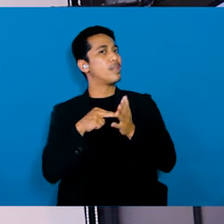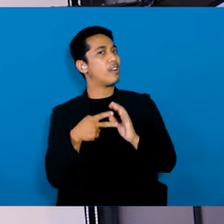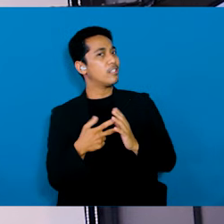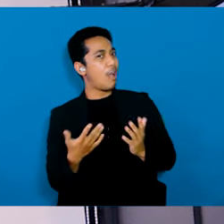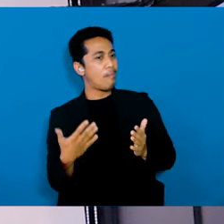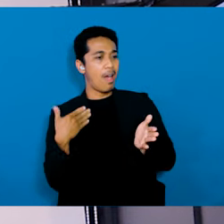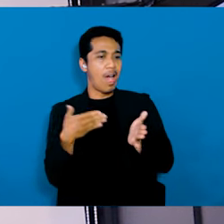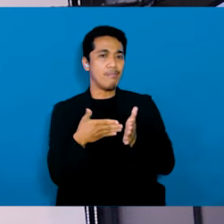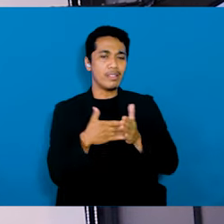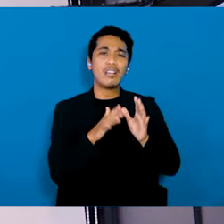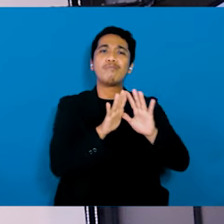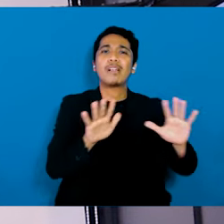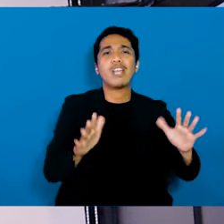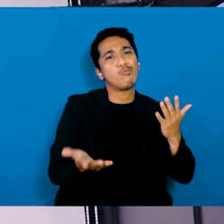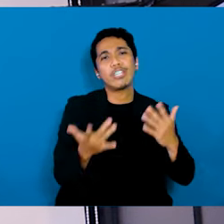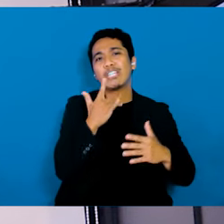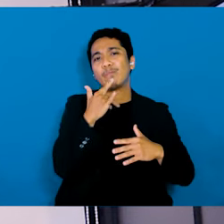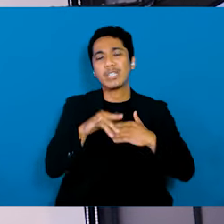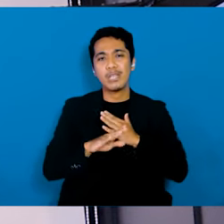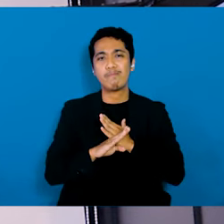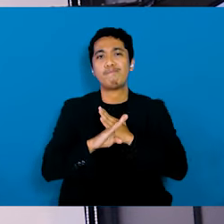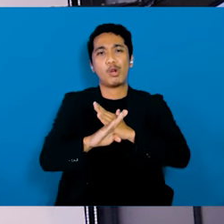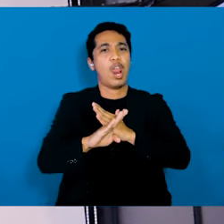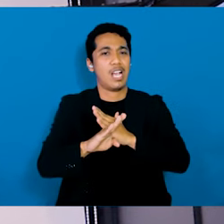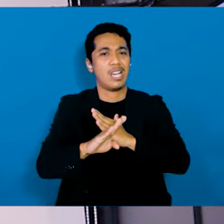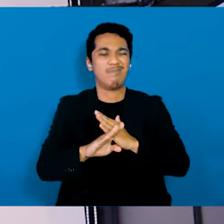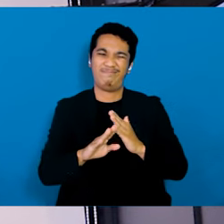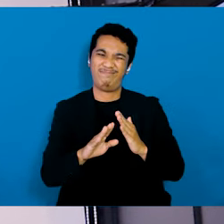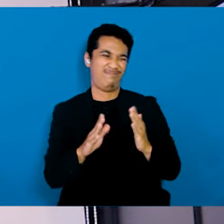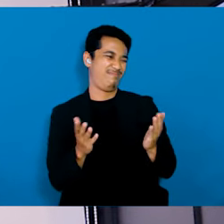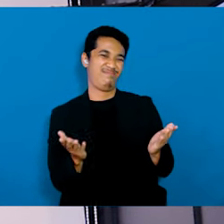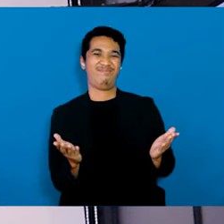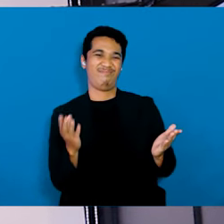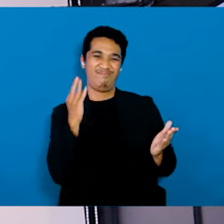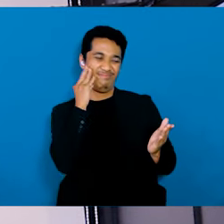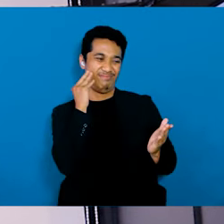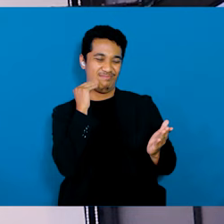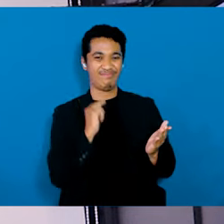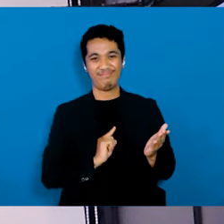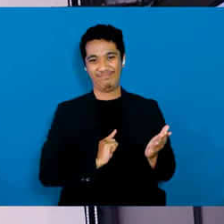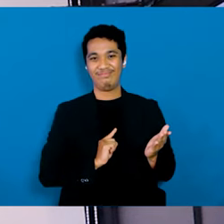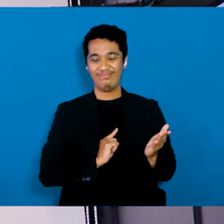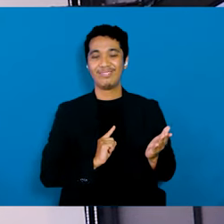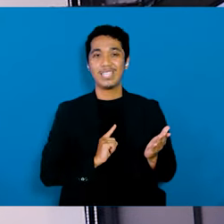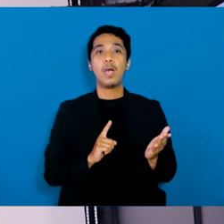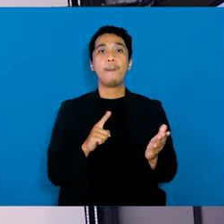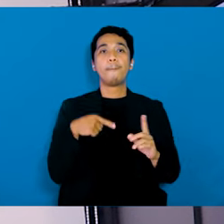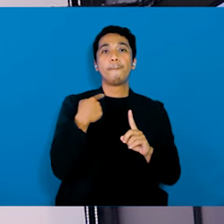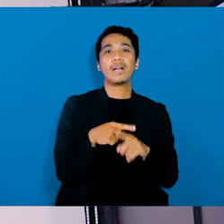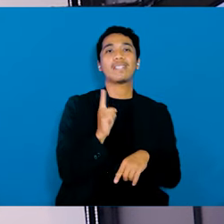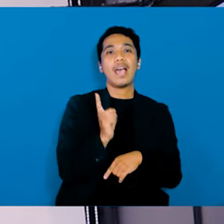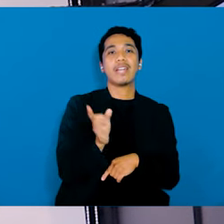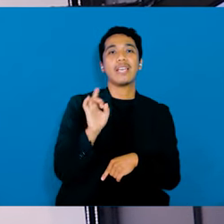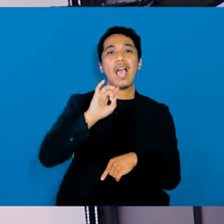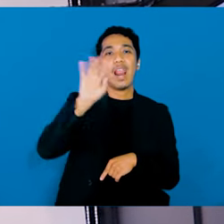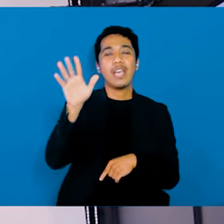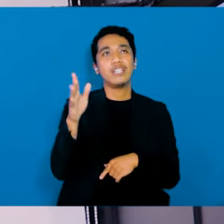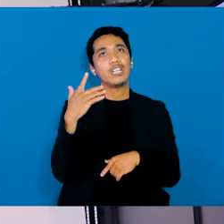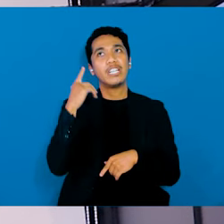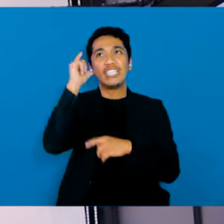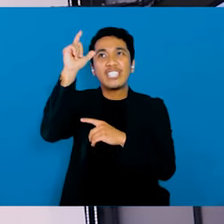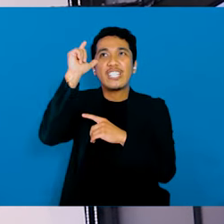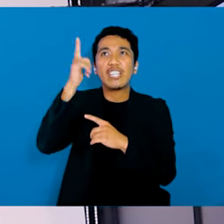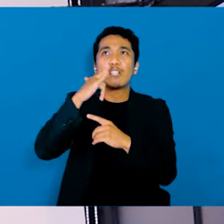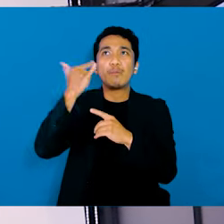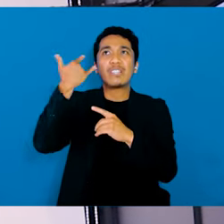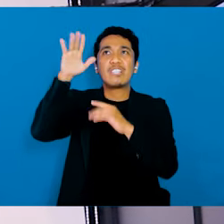banyak hambatan, mungkin penolakan gitu. Realnya ternyata seperti itu yang saya alami, dan ada beberapa lagi cita-cita yang akhirnya